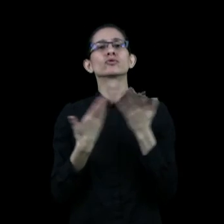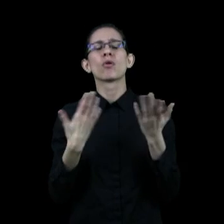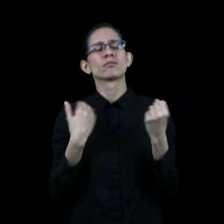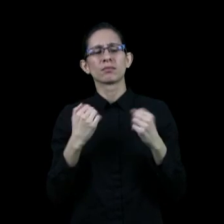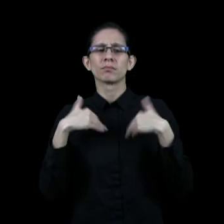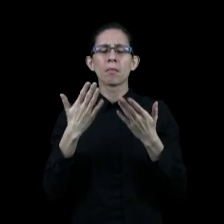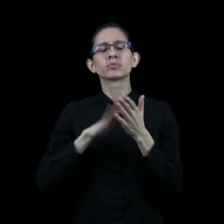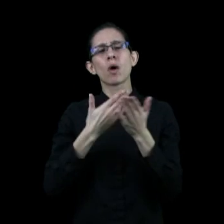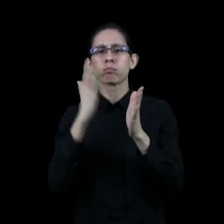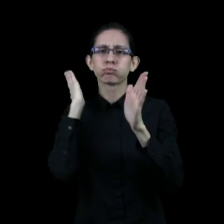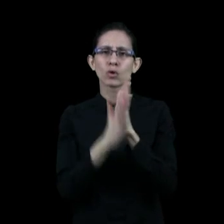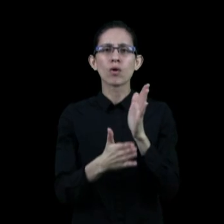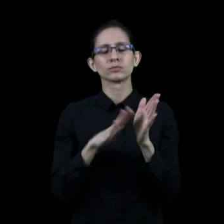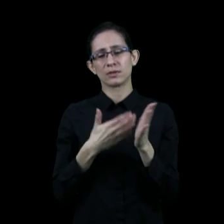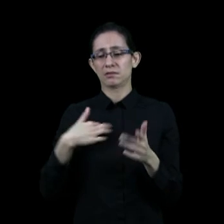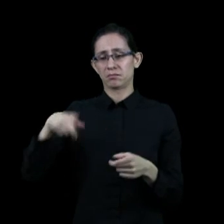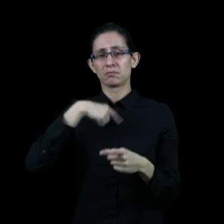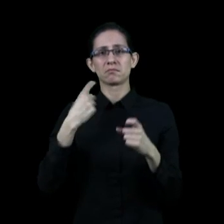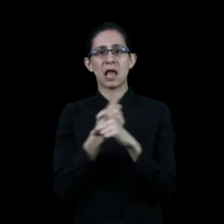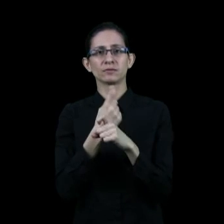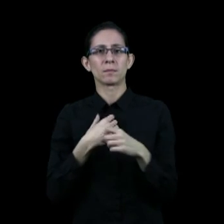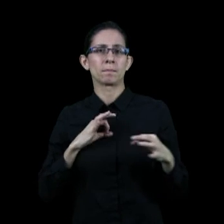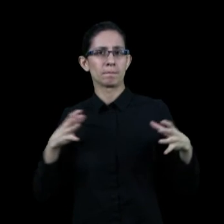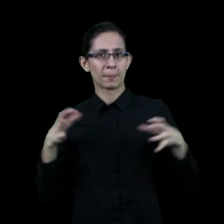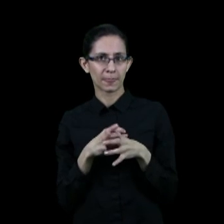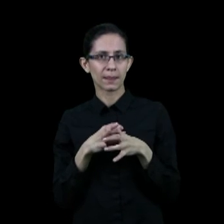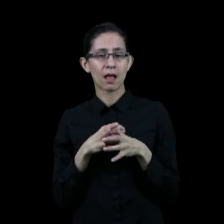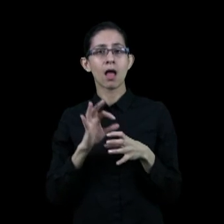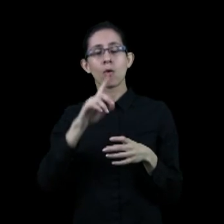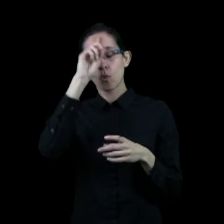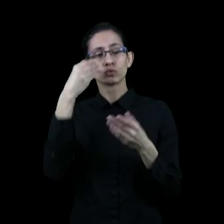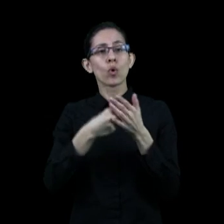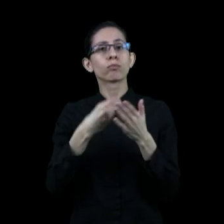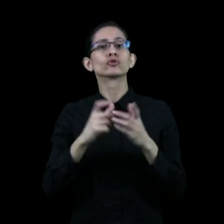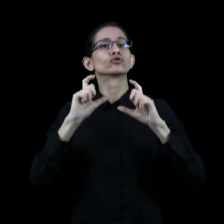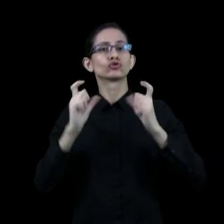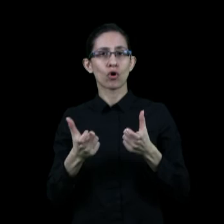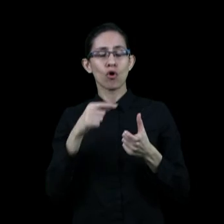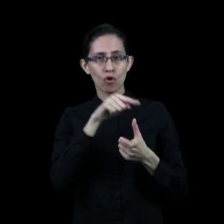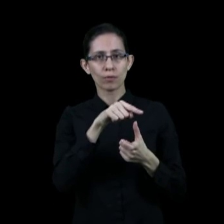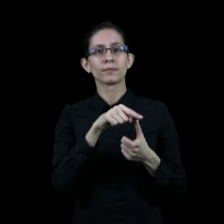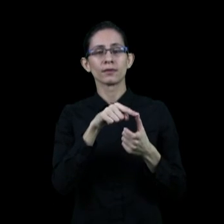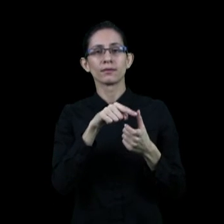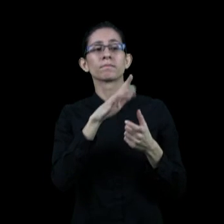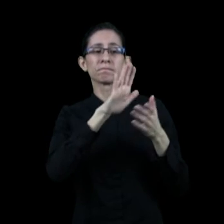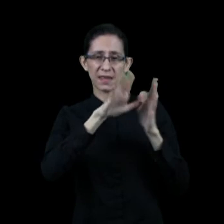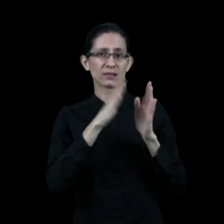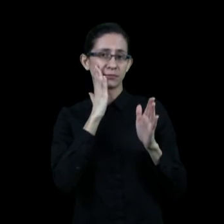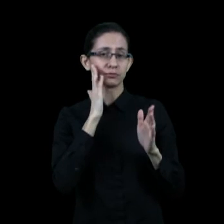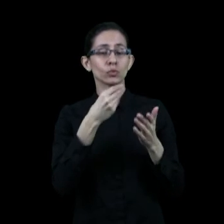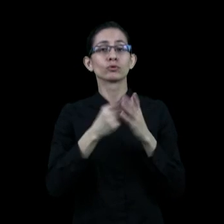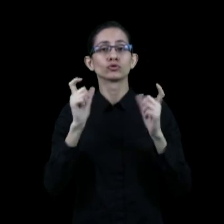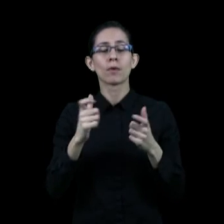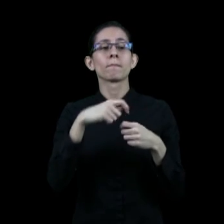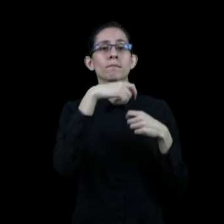tu konsument wydaje 60% pieniędzy na jabłka, jabłka i 40% na banany. Banany.